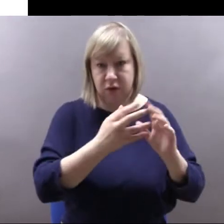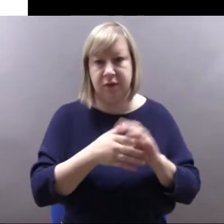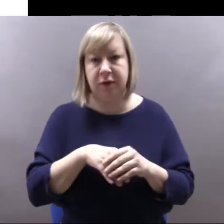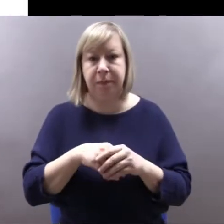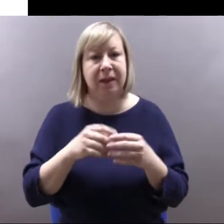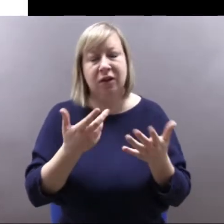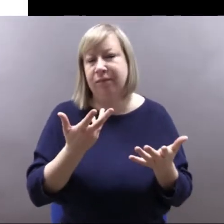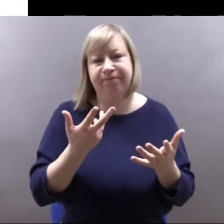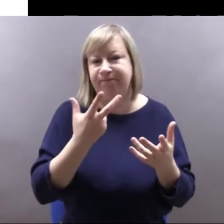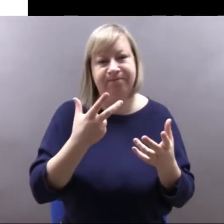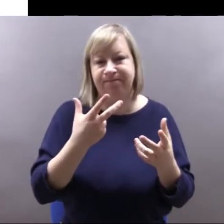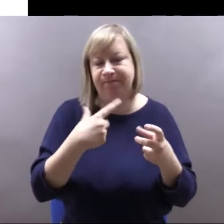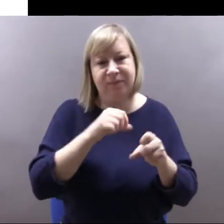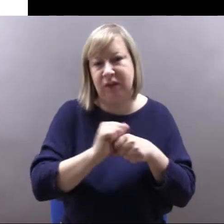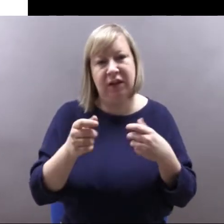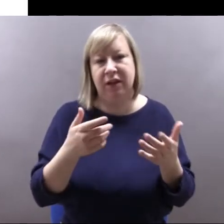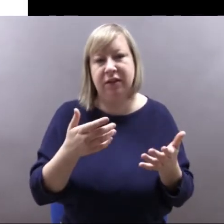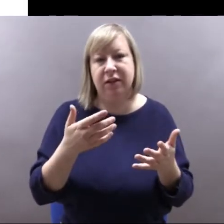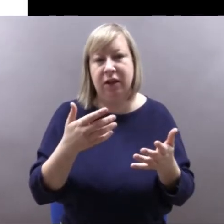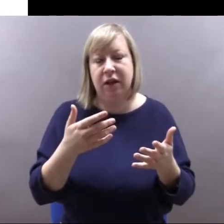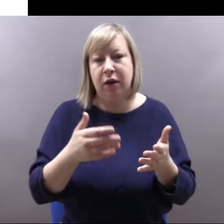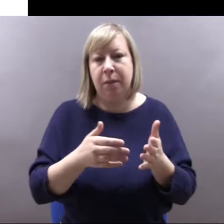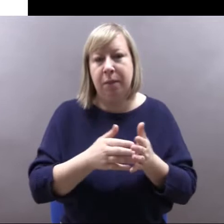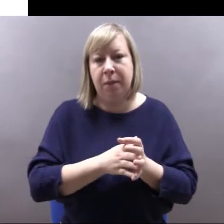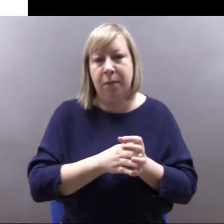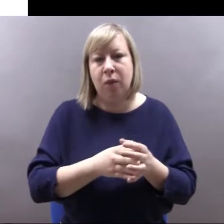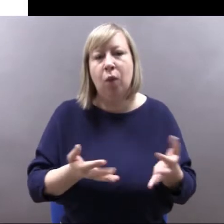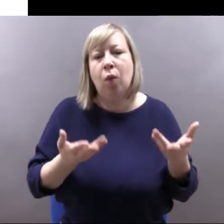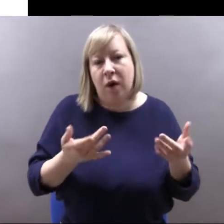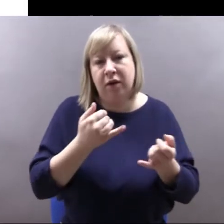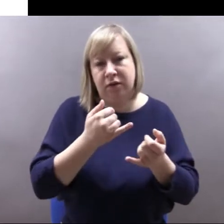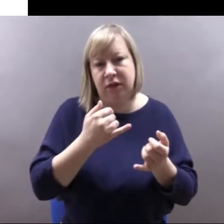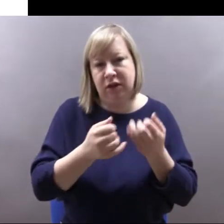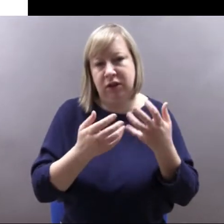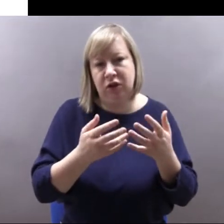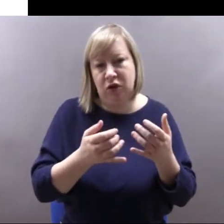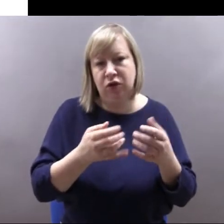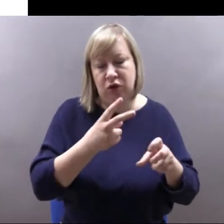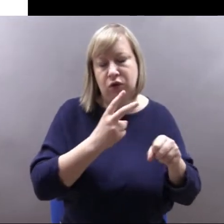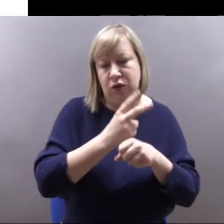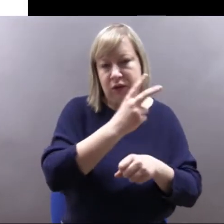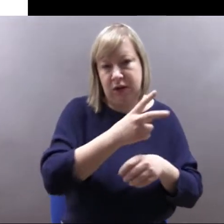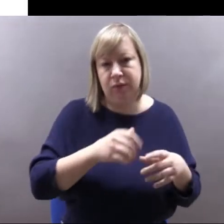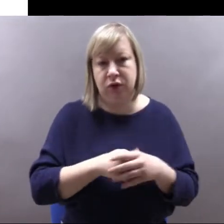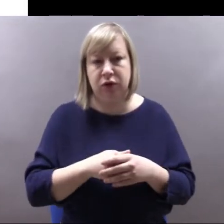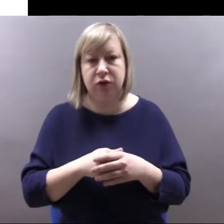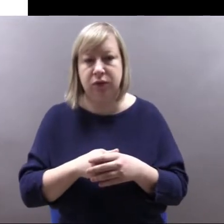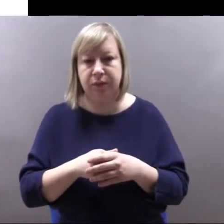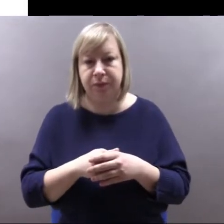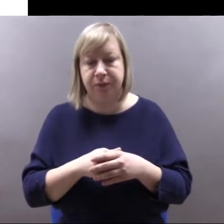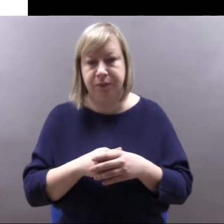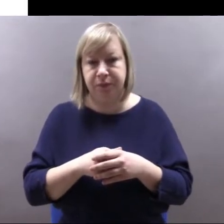jest ułatwieniem i dla nas, pracowników, a przede wszystkim dla zwiedzających, to, że te wszystkie kamienice są ze